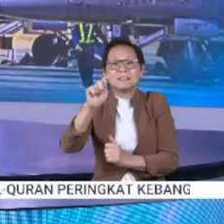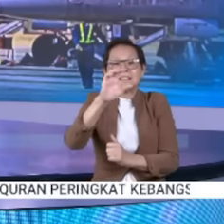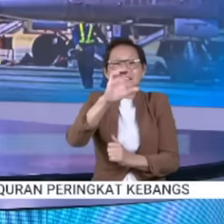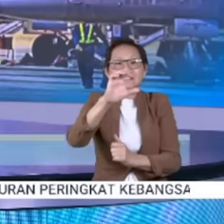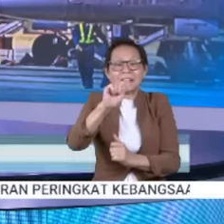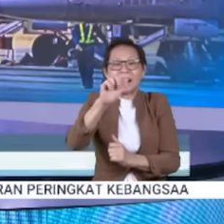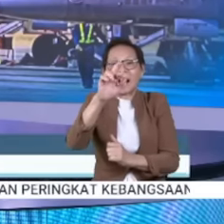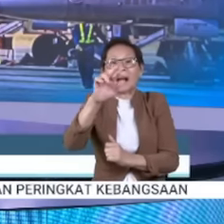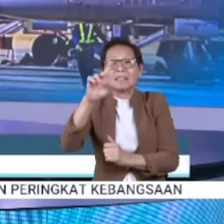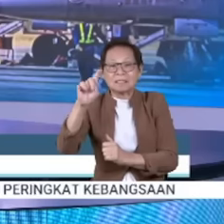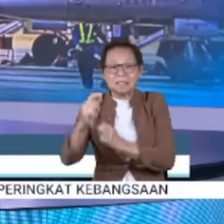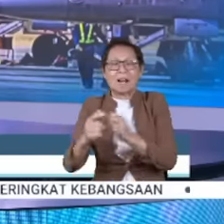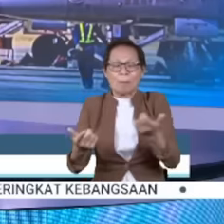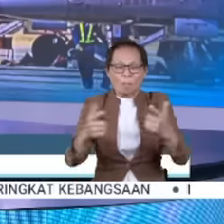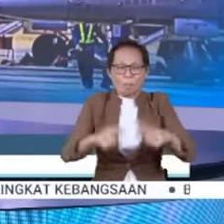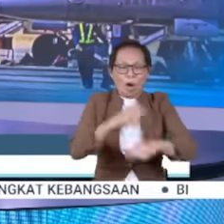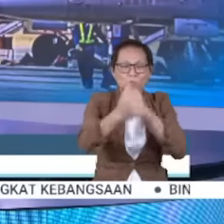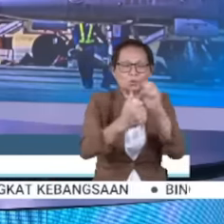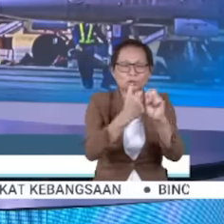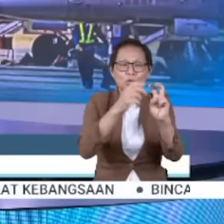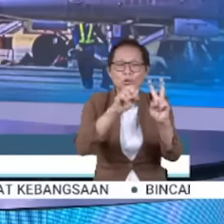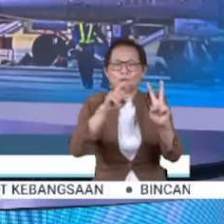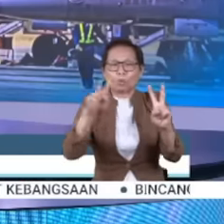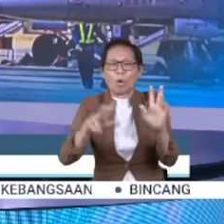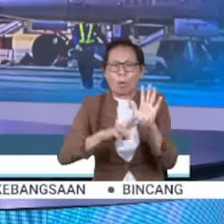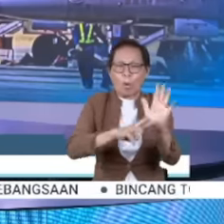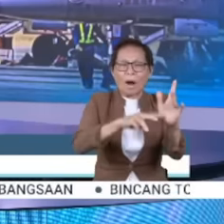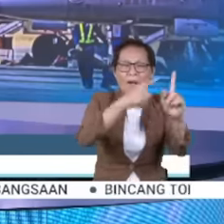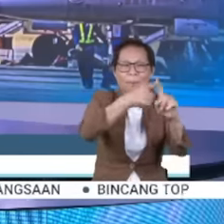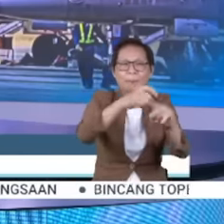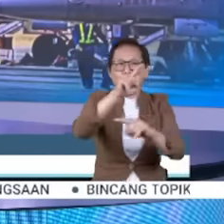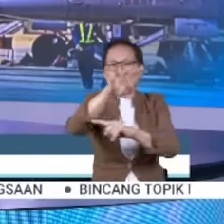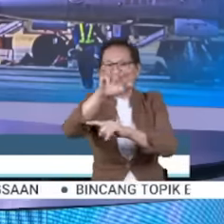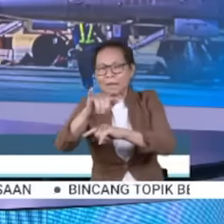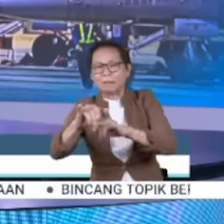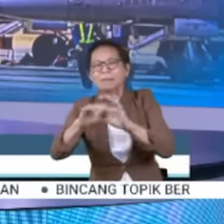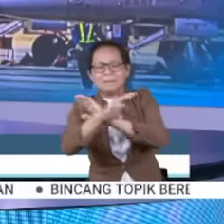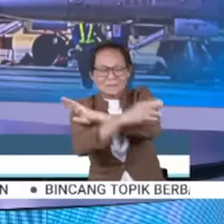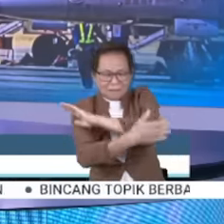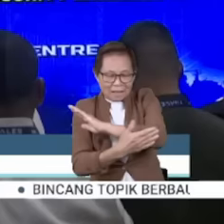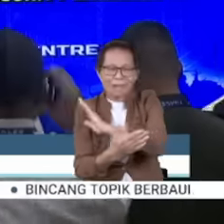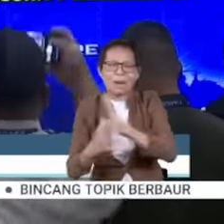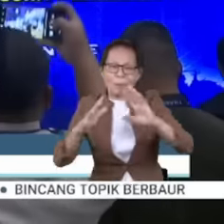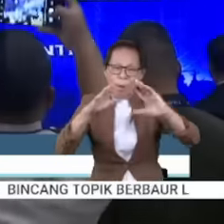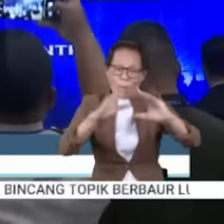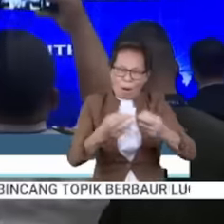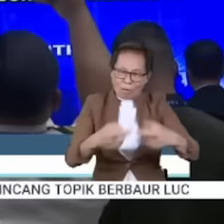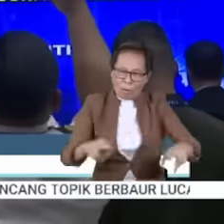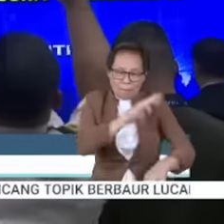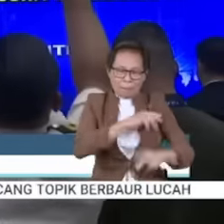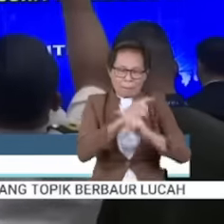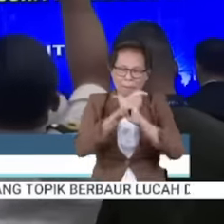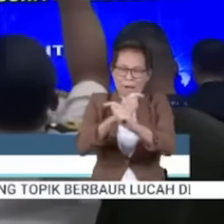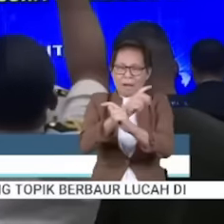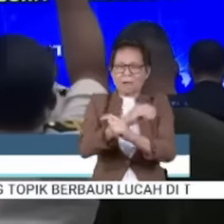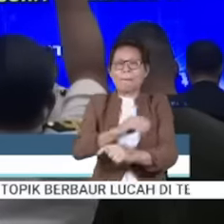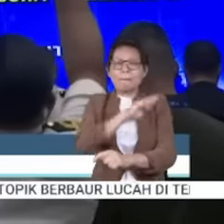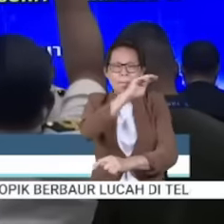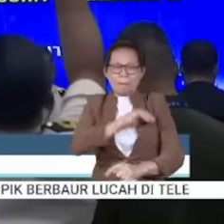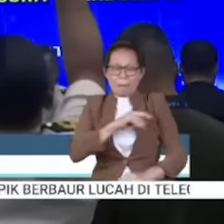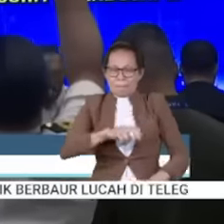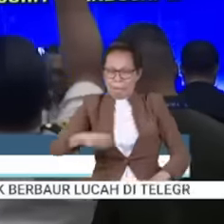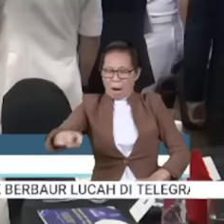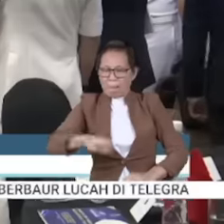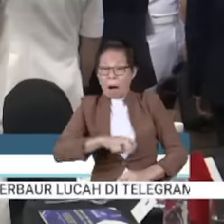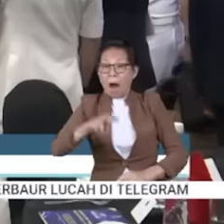sebanyak 5 2023 persidangan dihadiri wakil dari 26 buah negara persidangan dan menteri pengangkutan